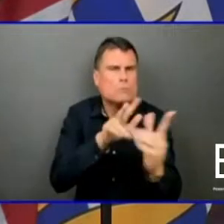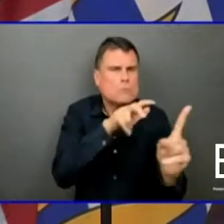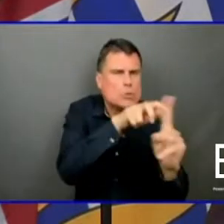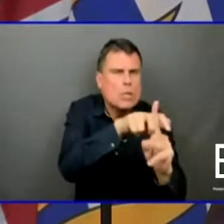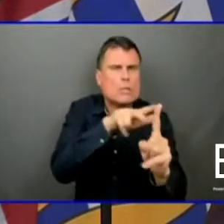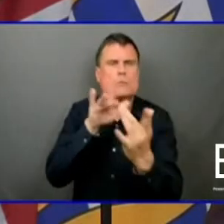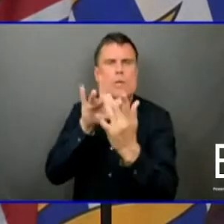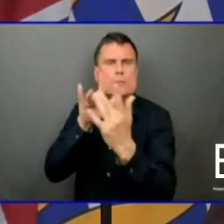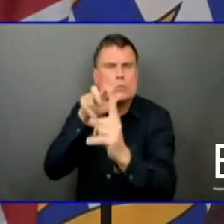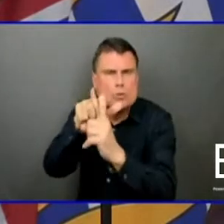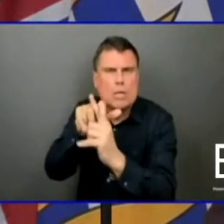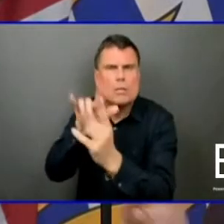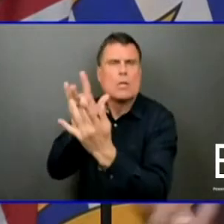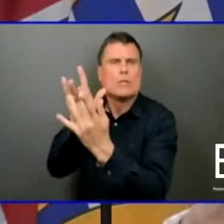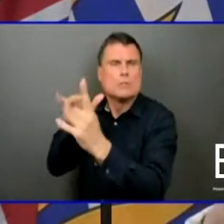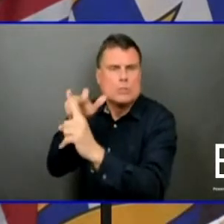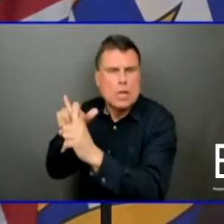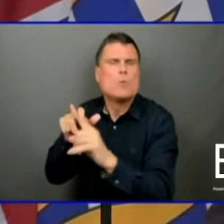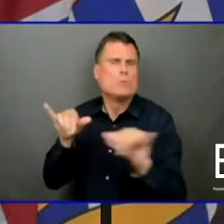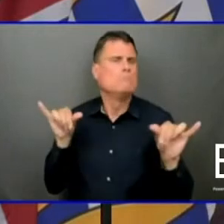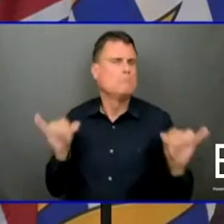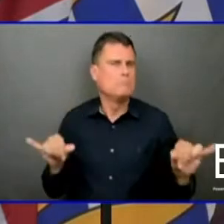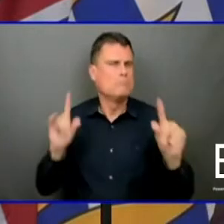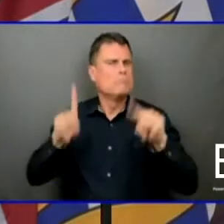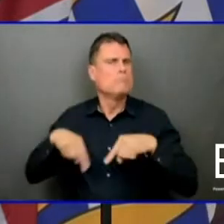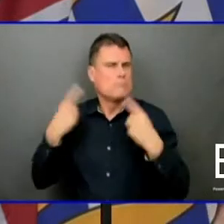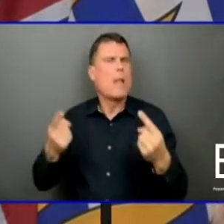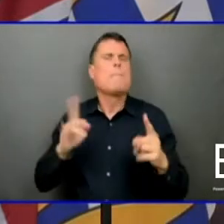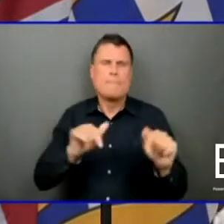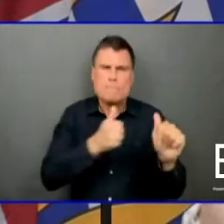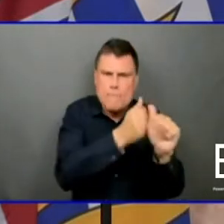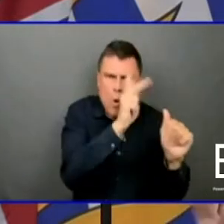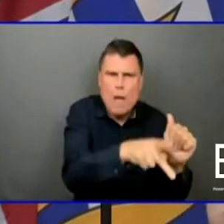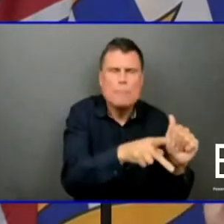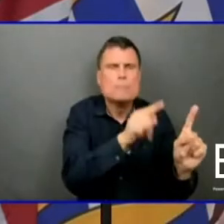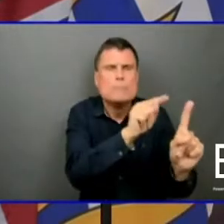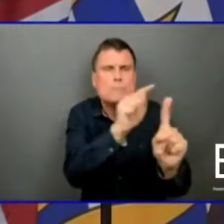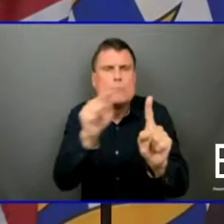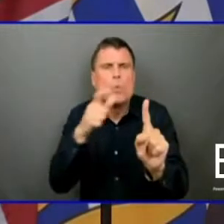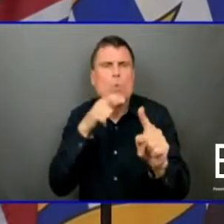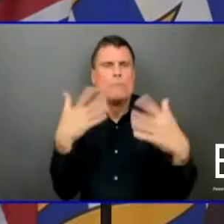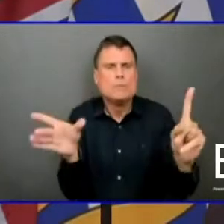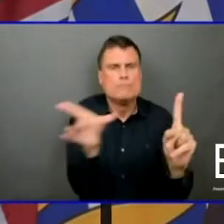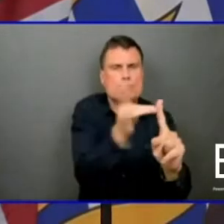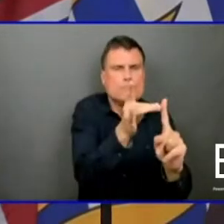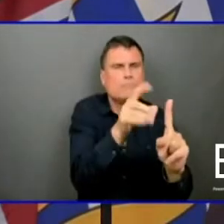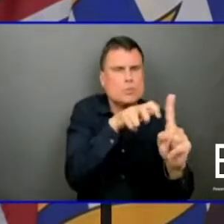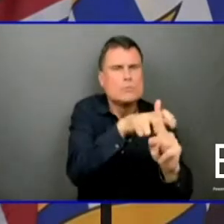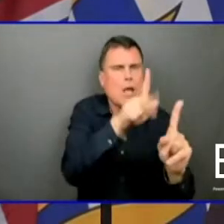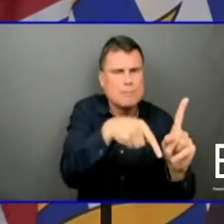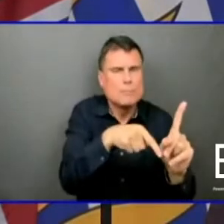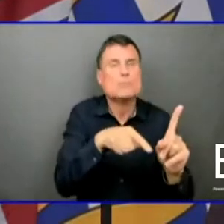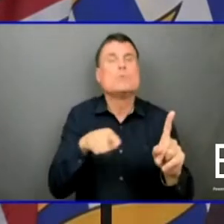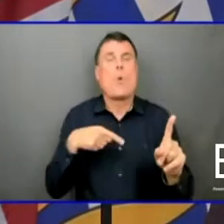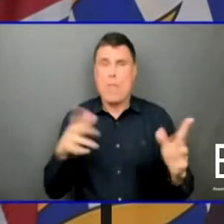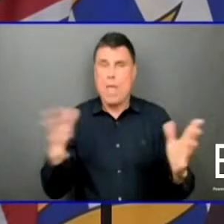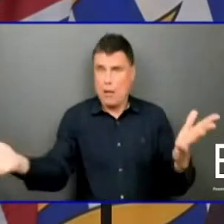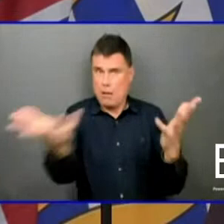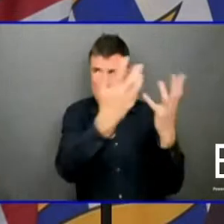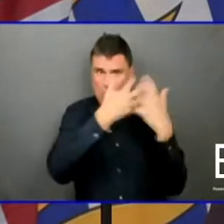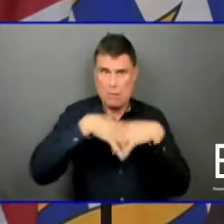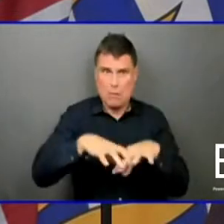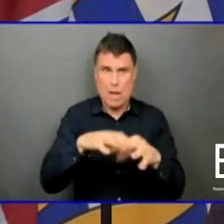今天有这个哑语来翻译来，估计会有 PowerPoint 那么今天